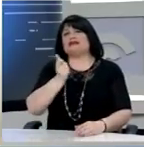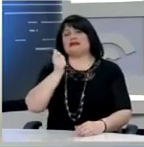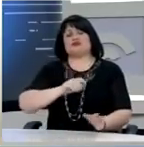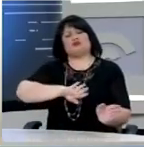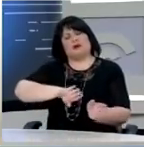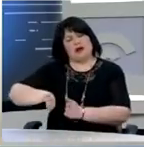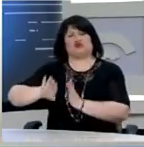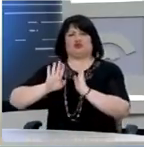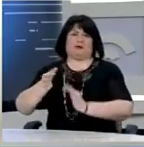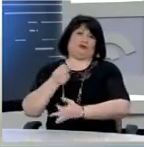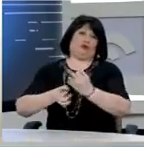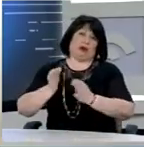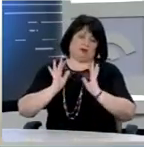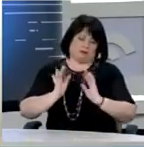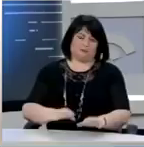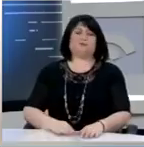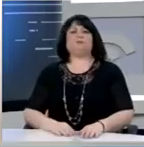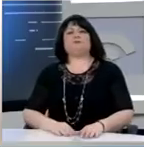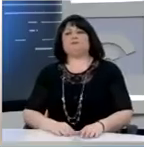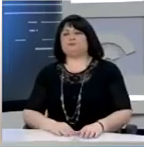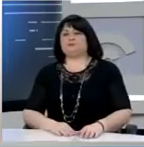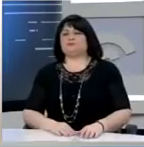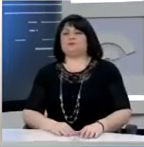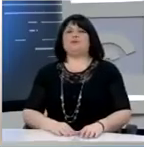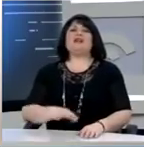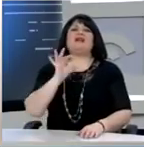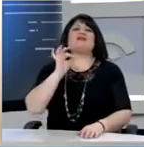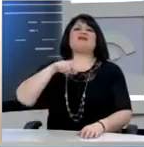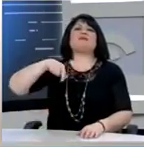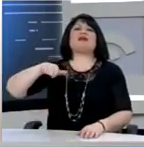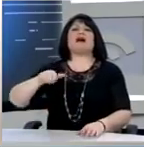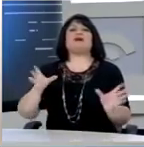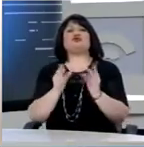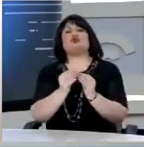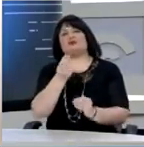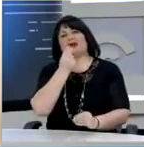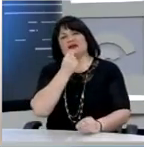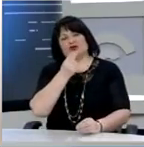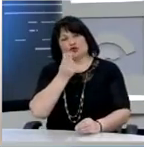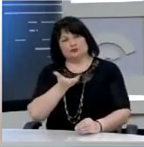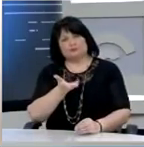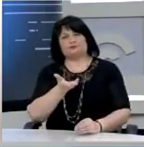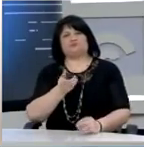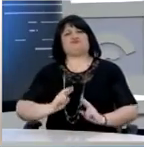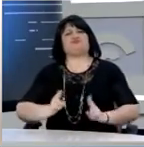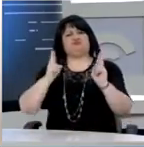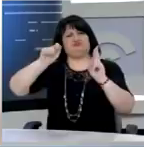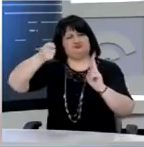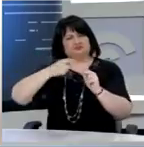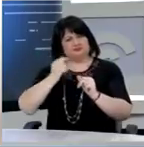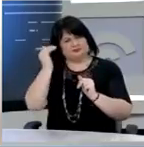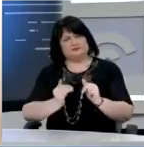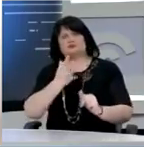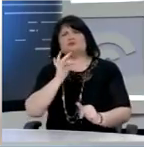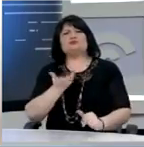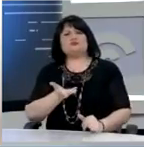προσπερνώ. Ότι το ΦΠΑ στη διατροφή, στην ενέργεια κλπ. Τον μειώσαμε